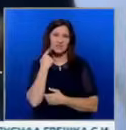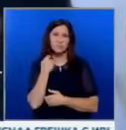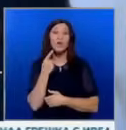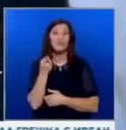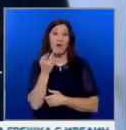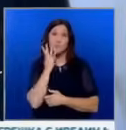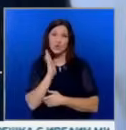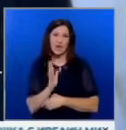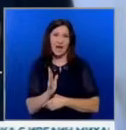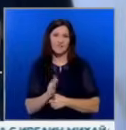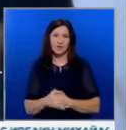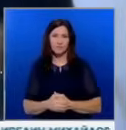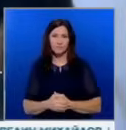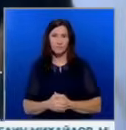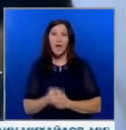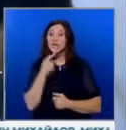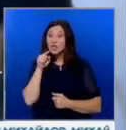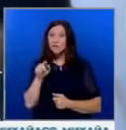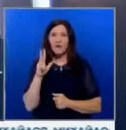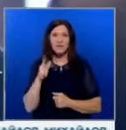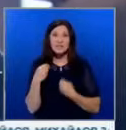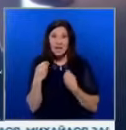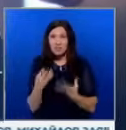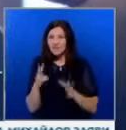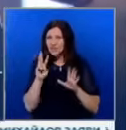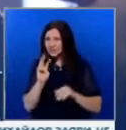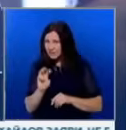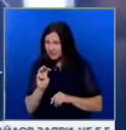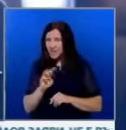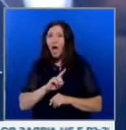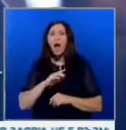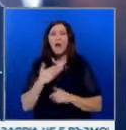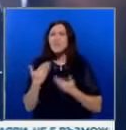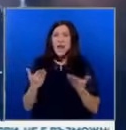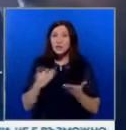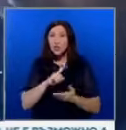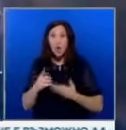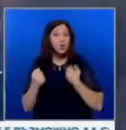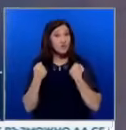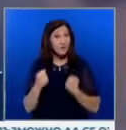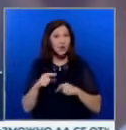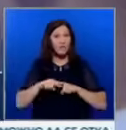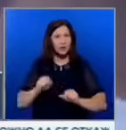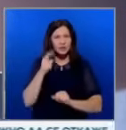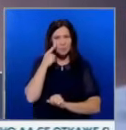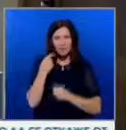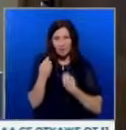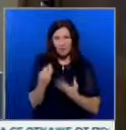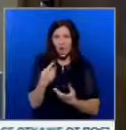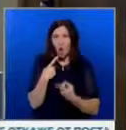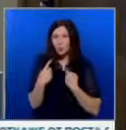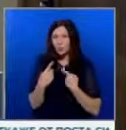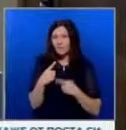е подигравка. Затова във Франция дава 30, някъде се лежи до живот. А адвоката се опита да даде и условна